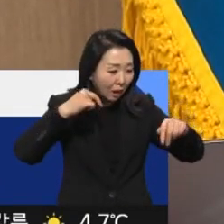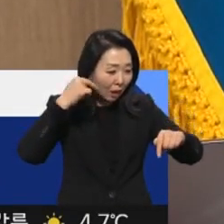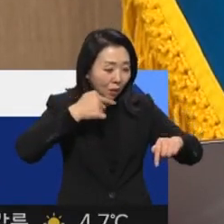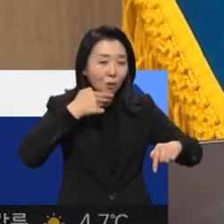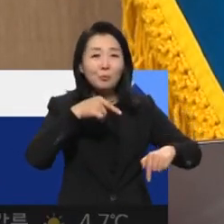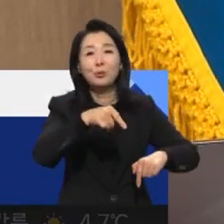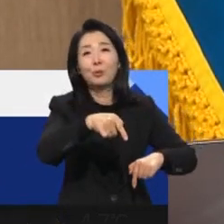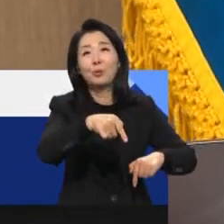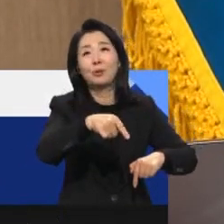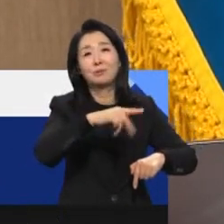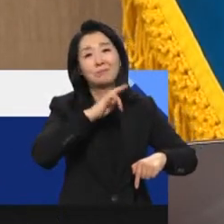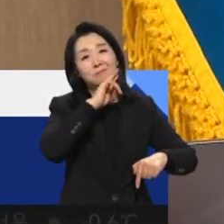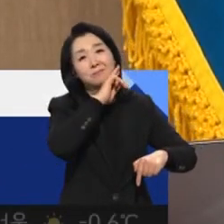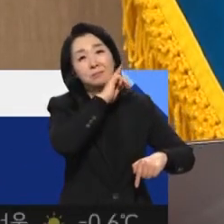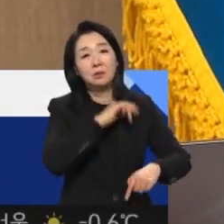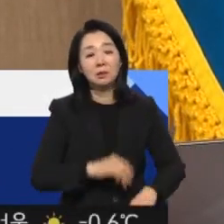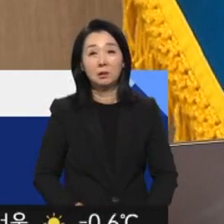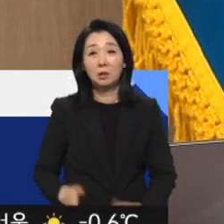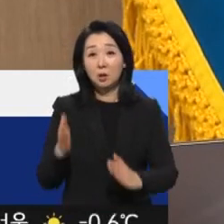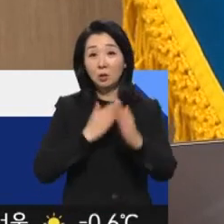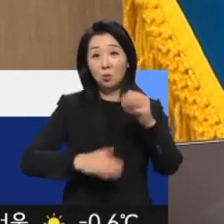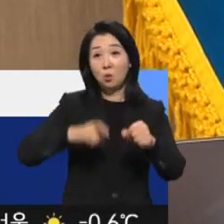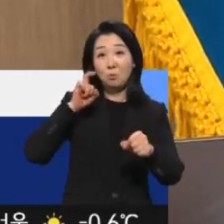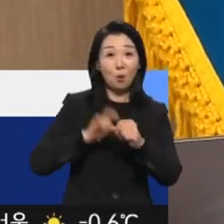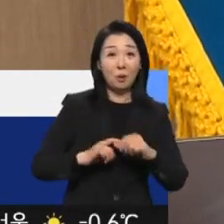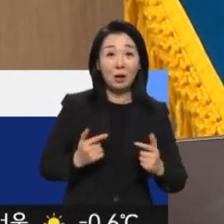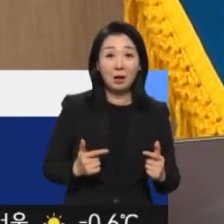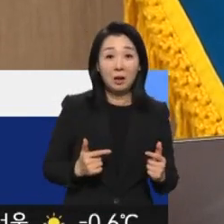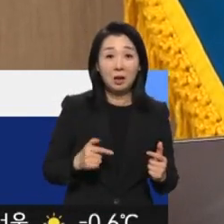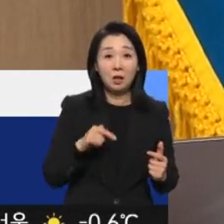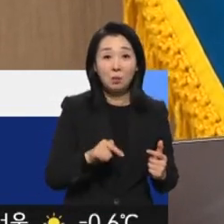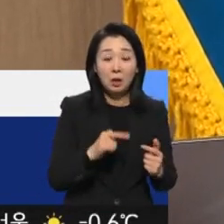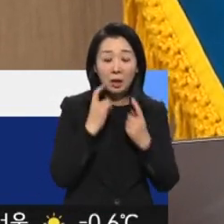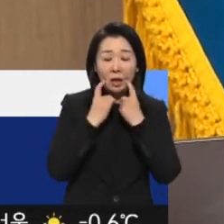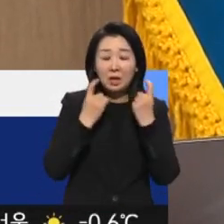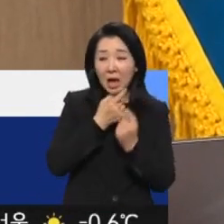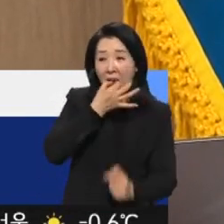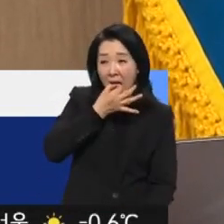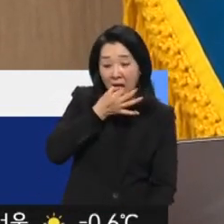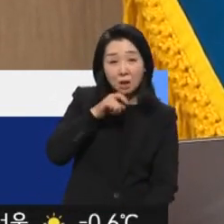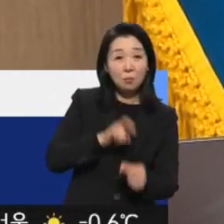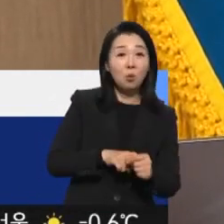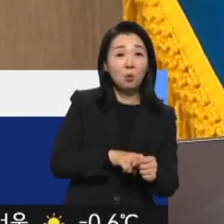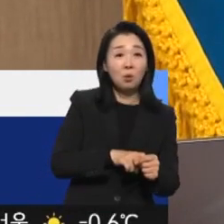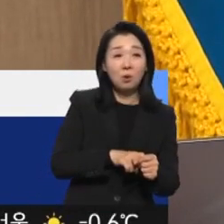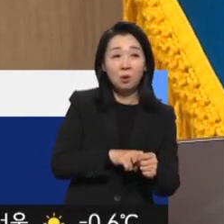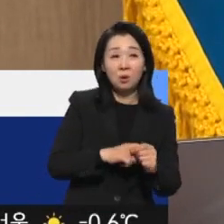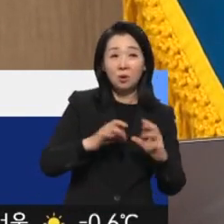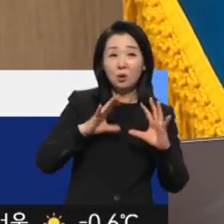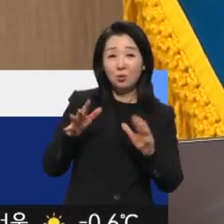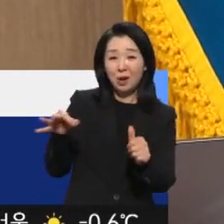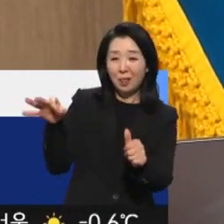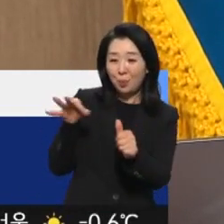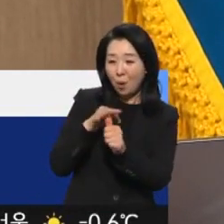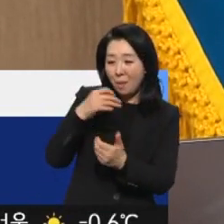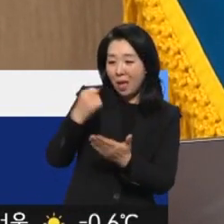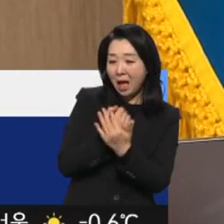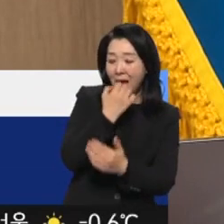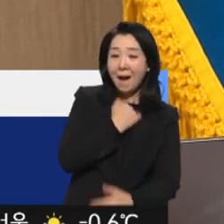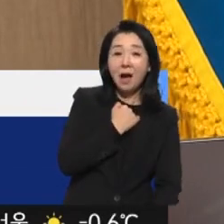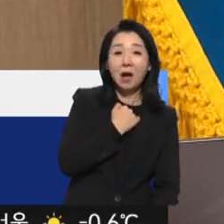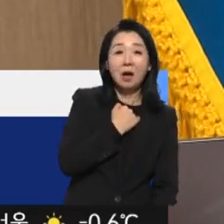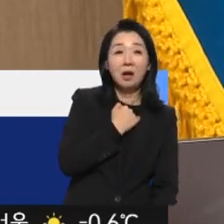있는지 의문입니다. 공적인 목표가 아닌 사적 이익을 위해 국가 보조금을 취하는